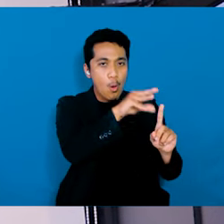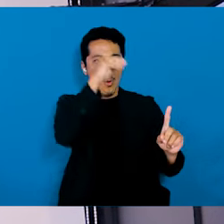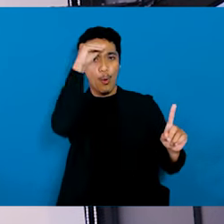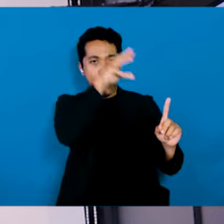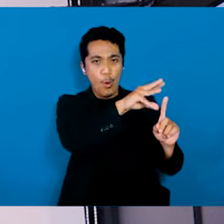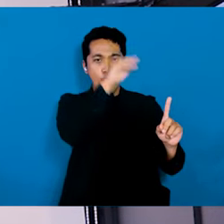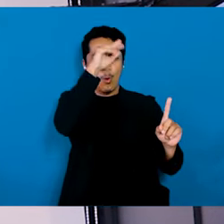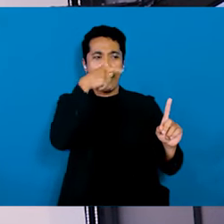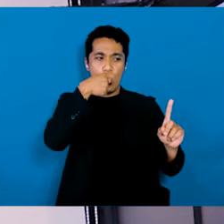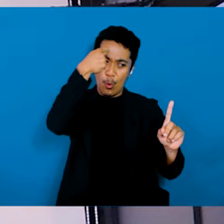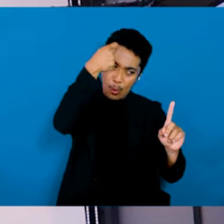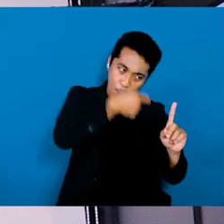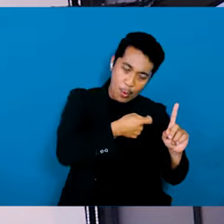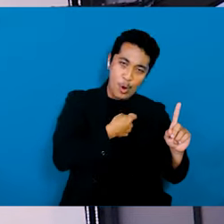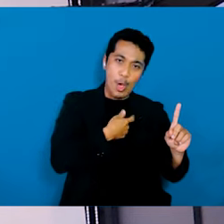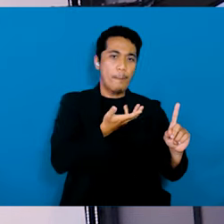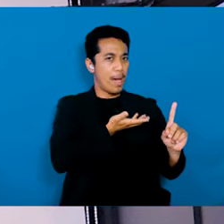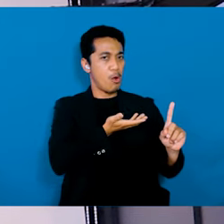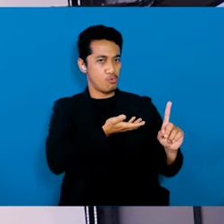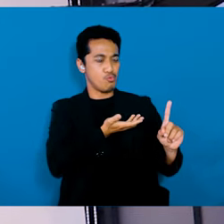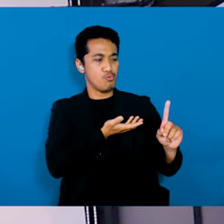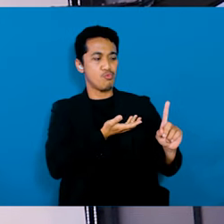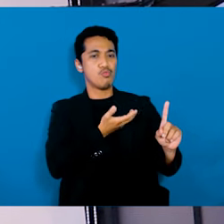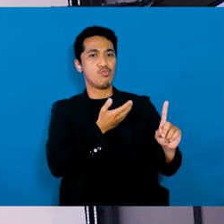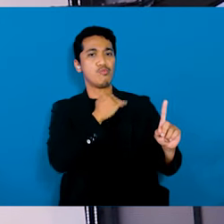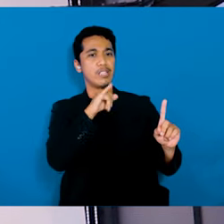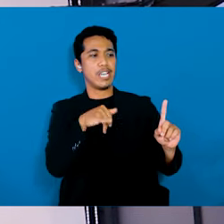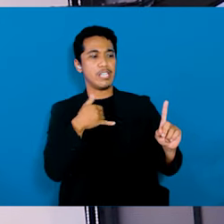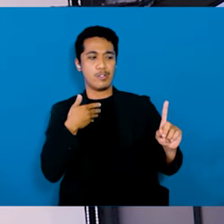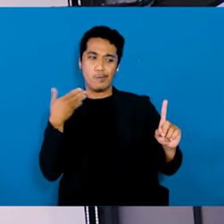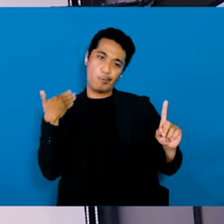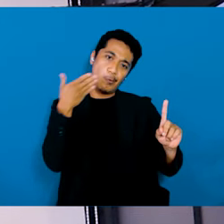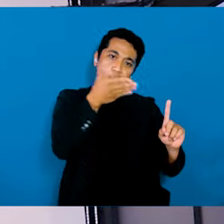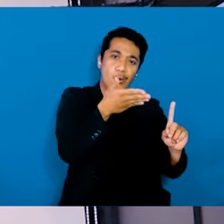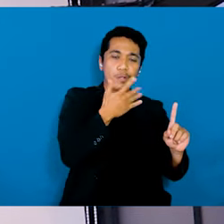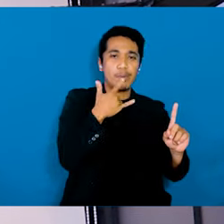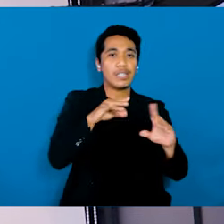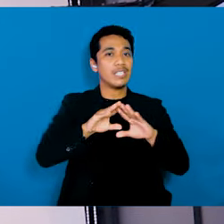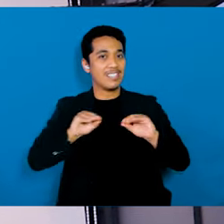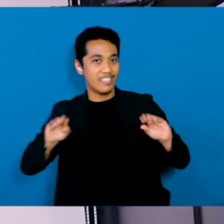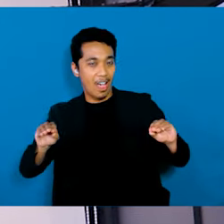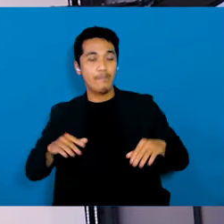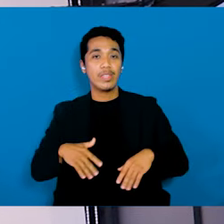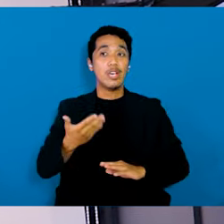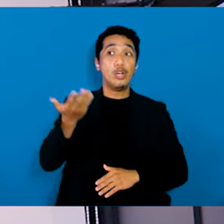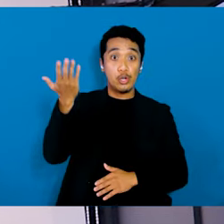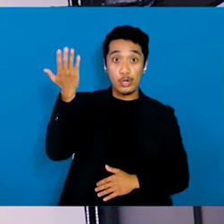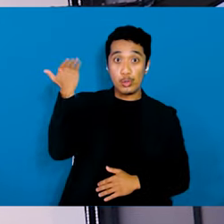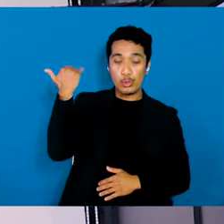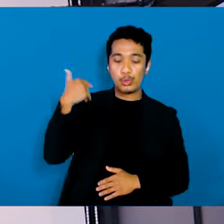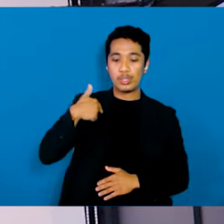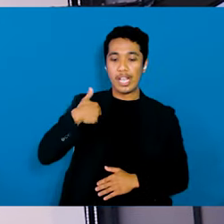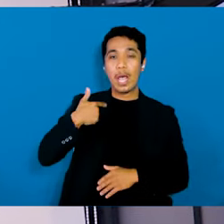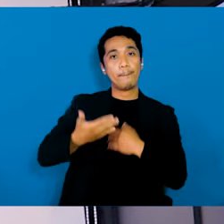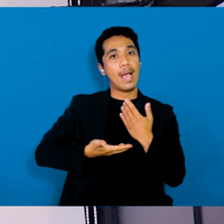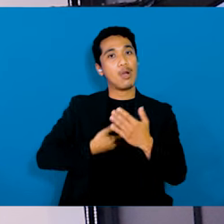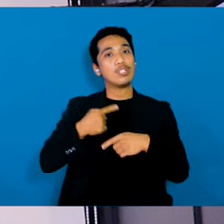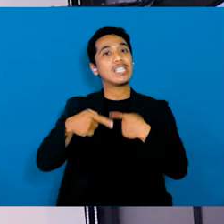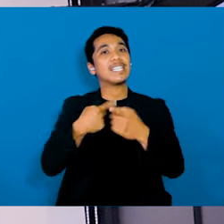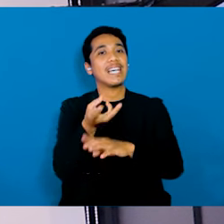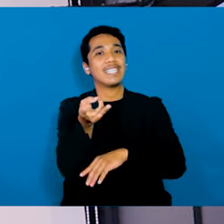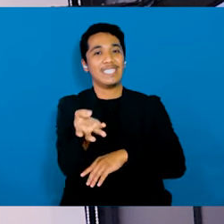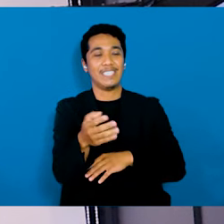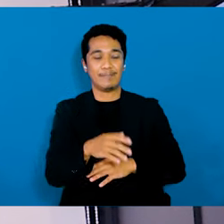idolakan, kemudian kita terobsesi untuk sebuah profesi begitu. Saya dulu, ini saya cerita sedikit dulu ya Bu